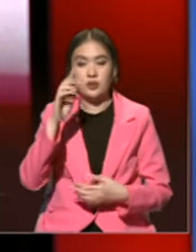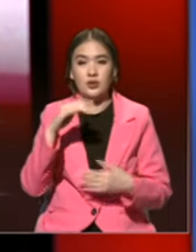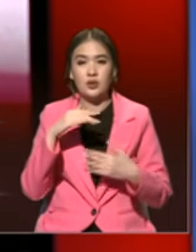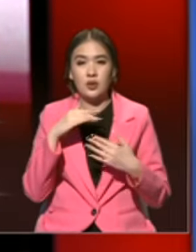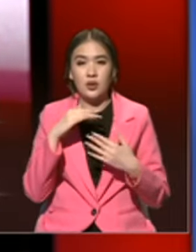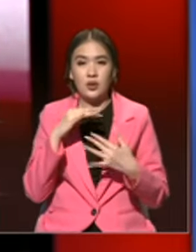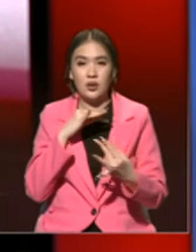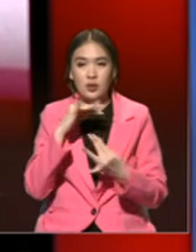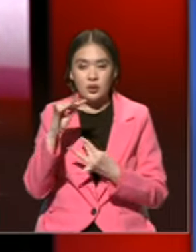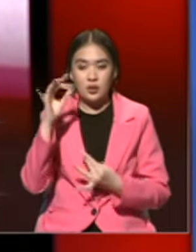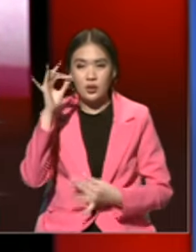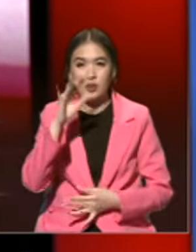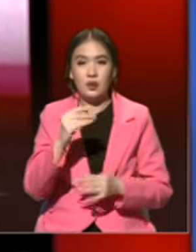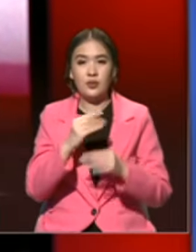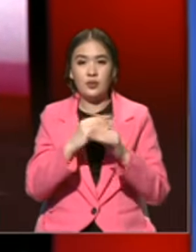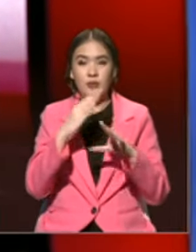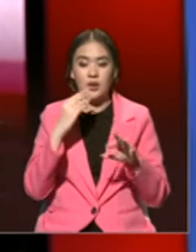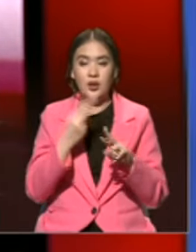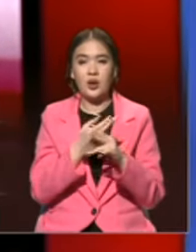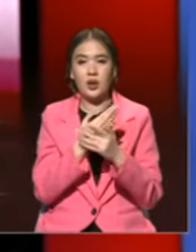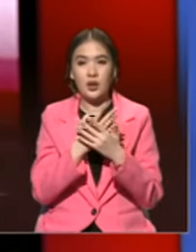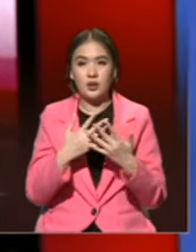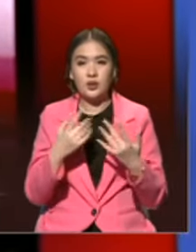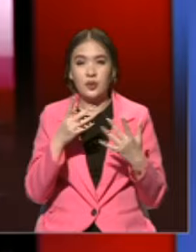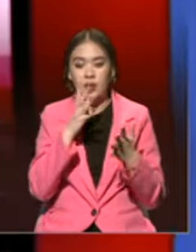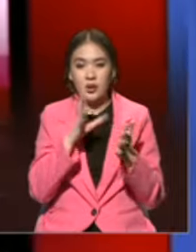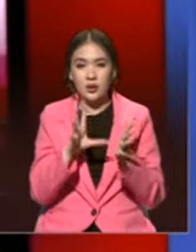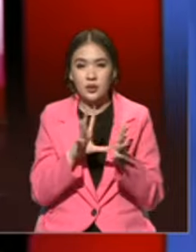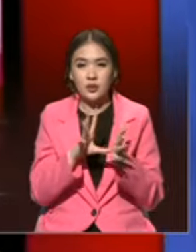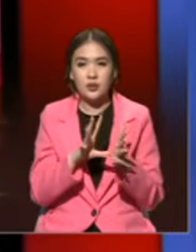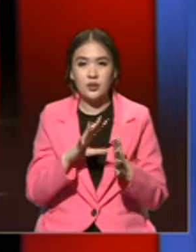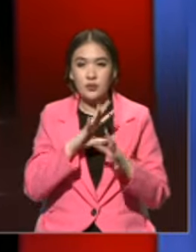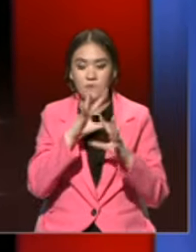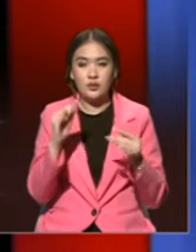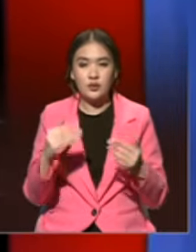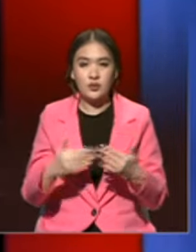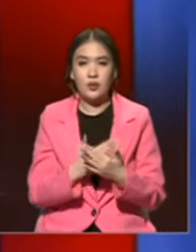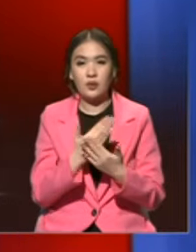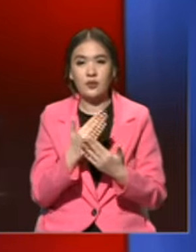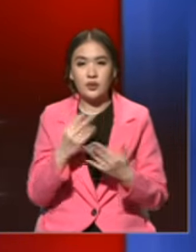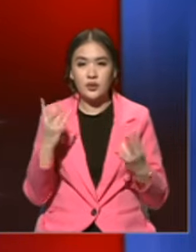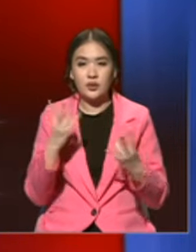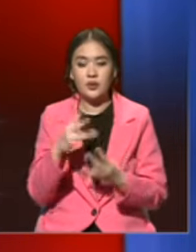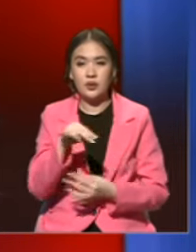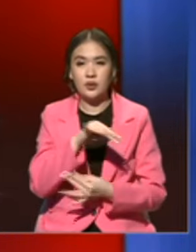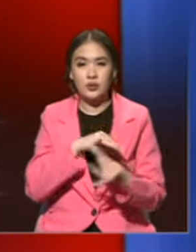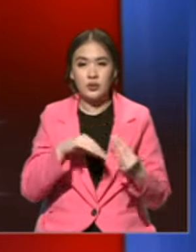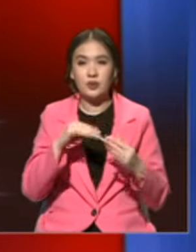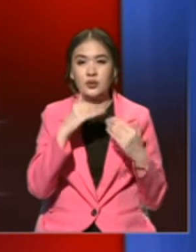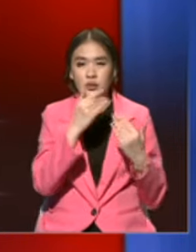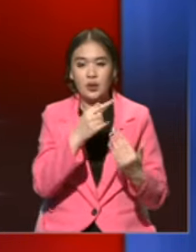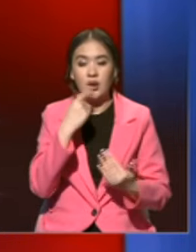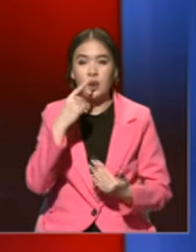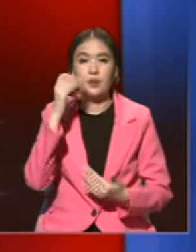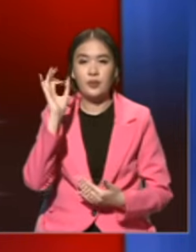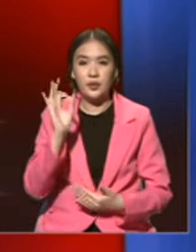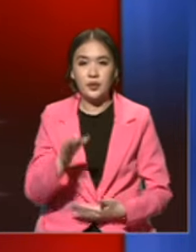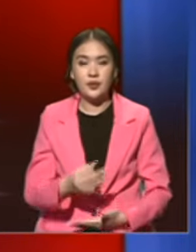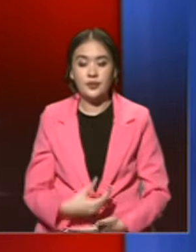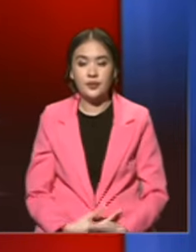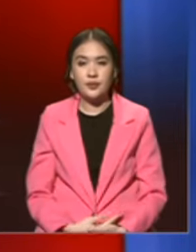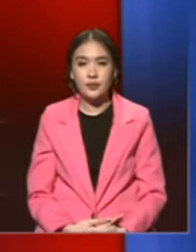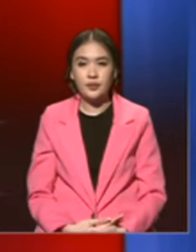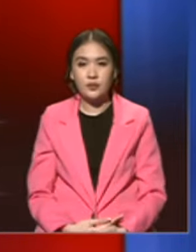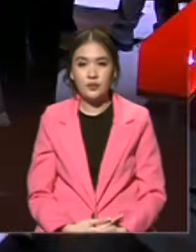жаңағы автокөлігі бар, басқа да материалдық техникалық базасы бар, соны жаңарту мәселесін көтеретін боламыз. Бұл кісі дұрыс айтып отыр.